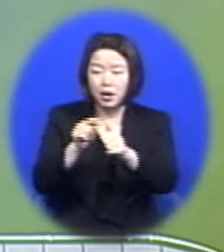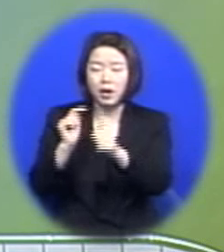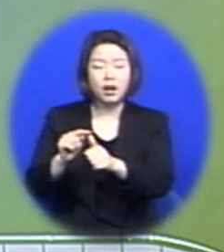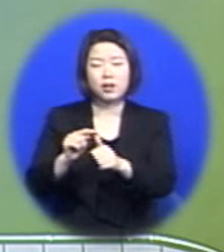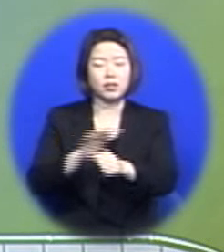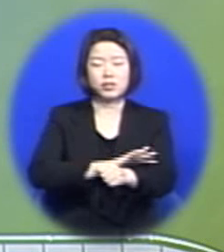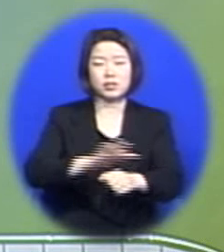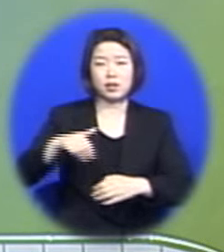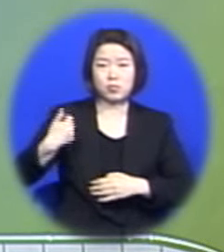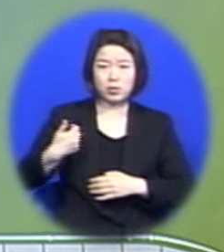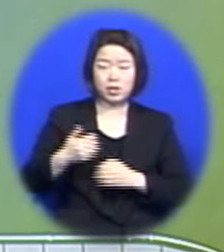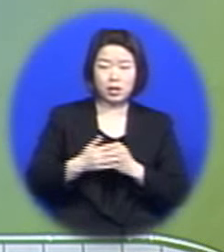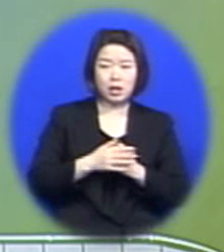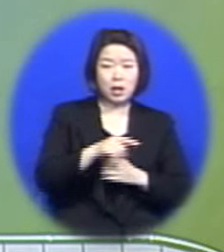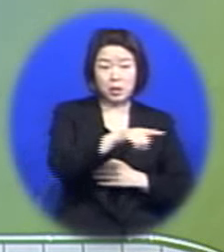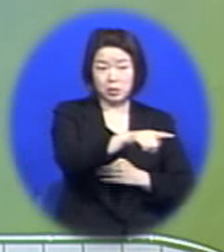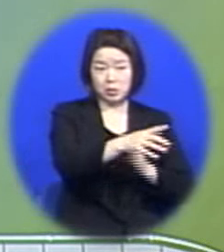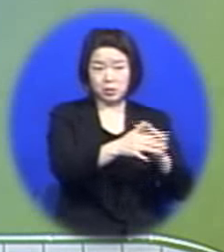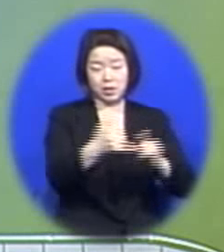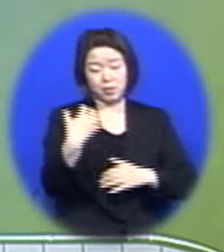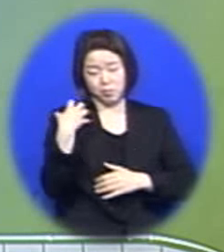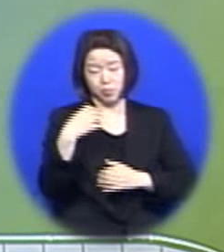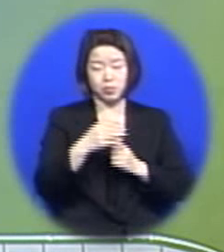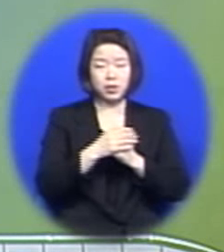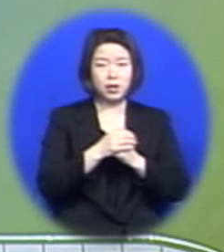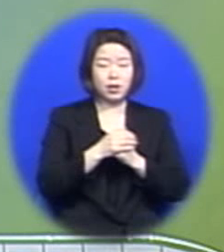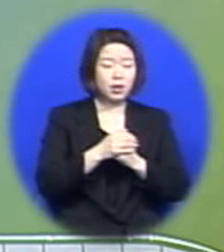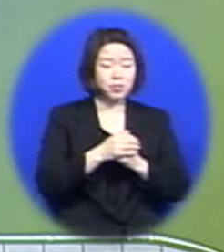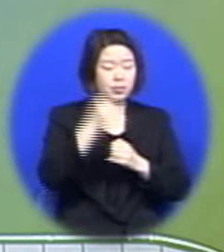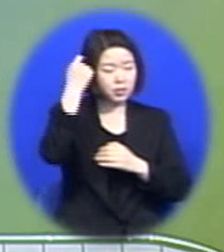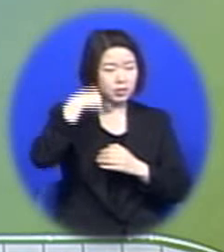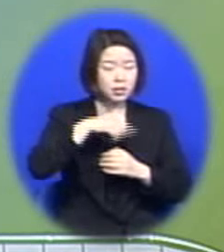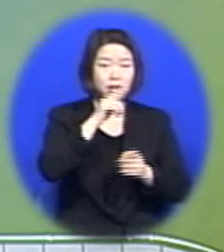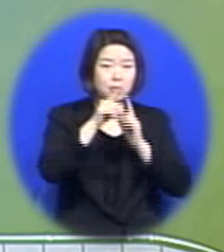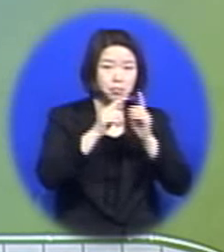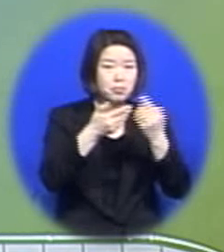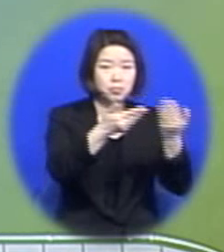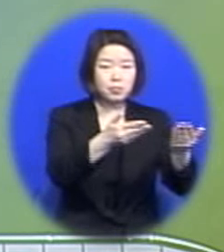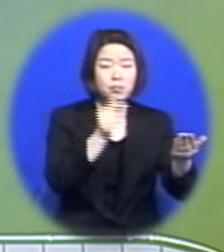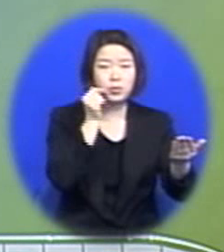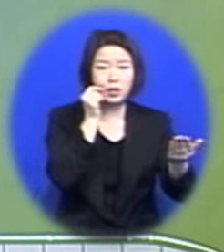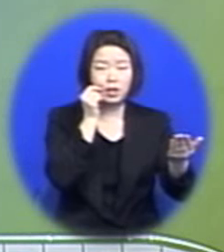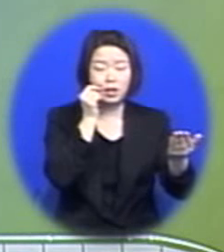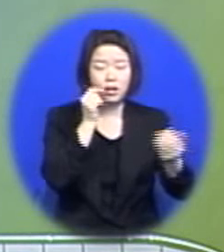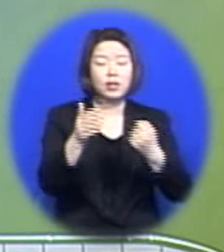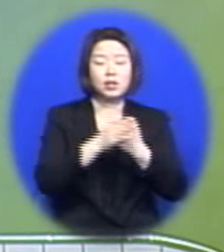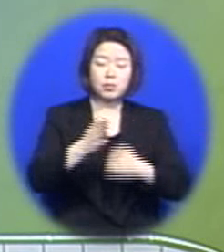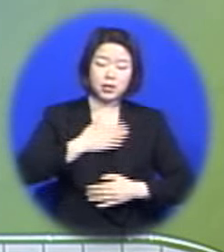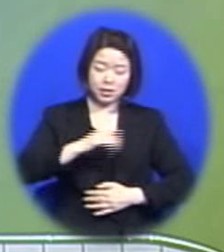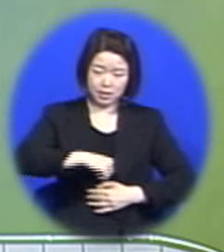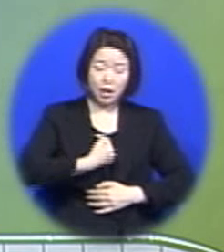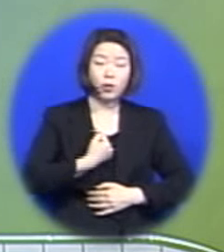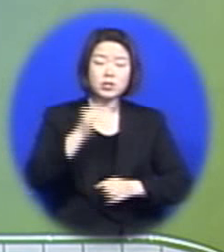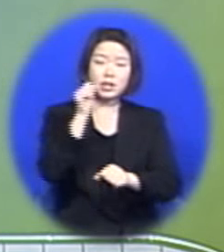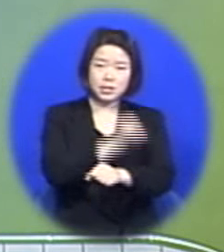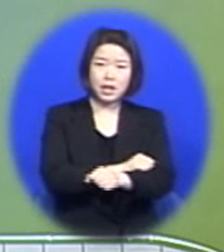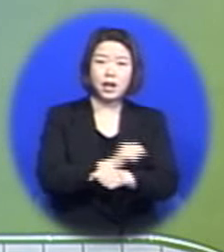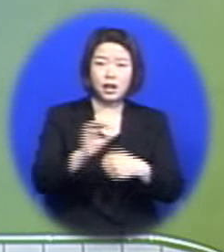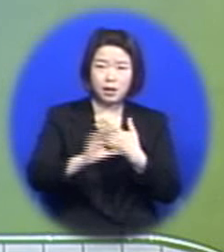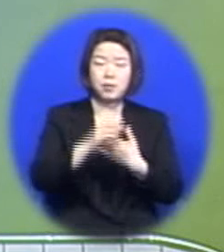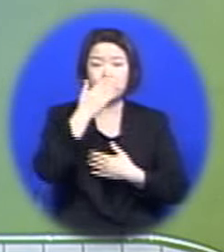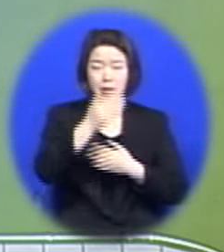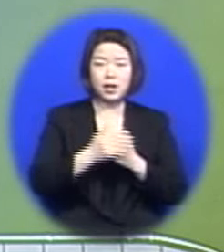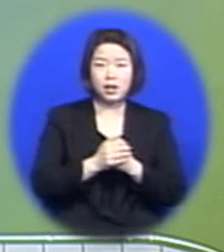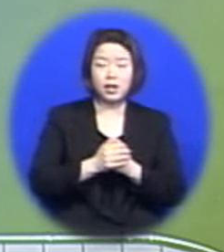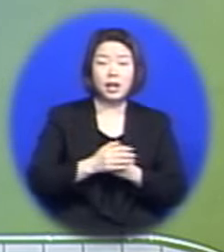못해요. 싫어할까 봐 부담스러운 말 못해요. 그냥 나 혼자나 잘하자. 나 혼자나 잘하는 거지.